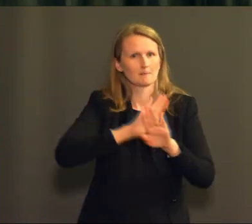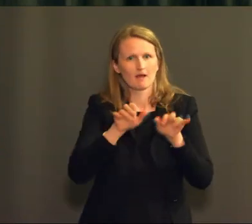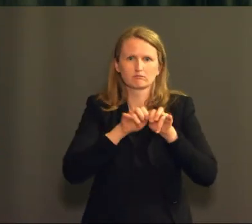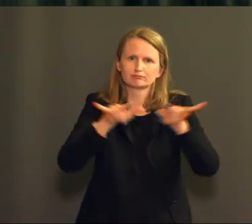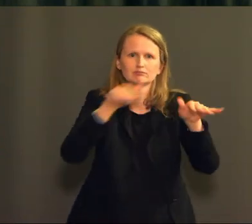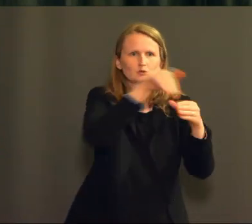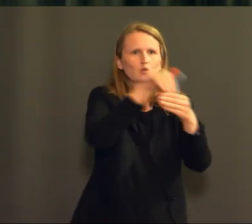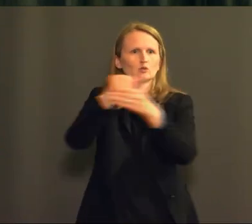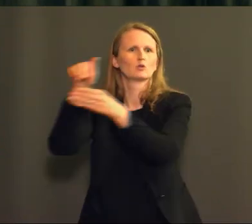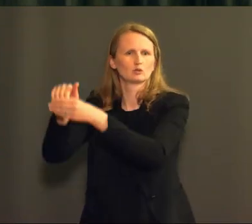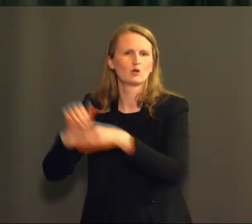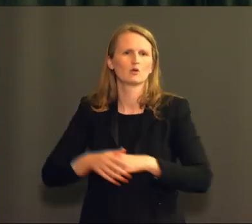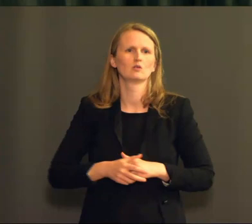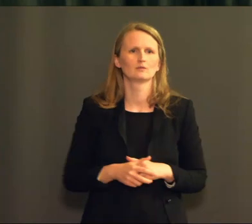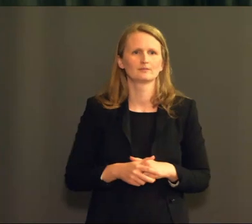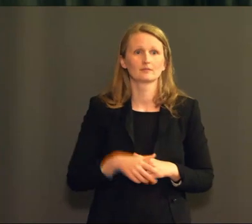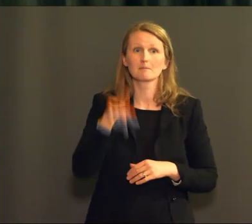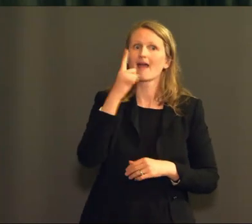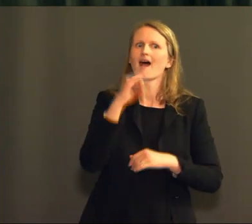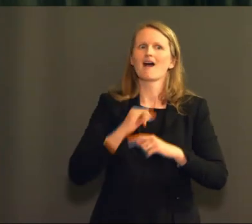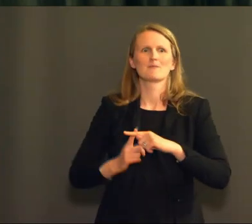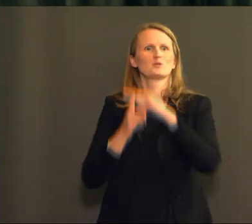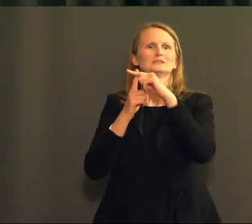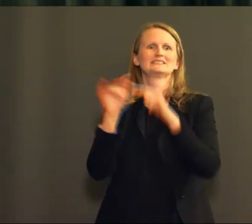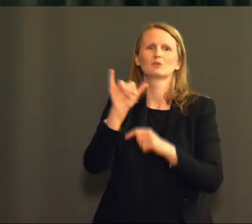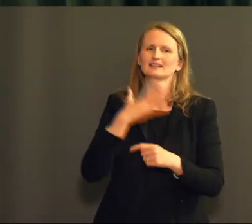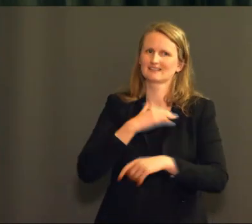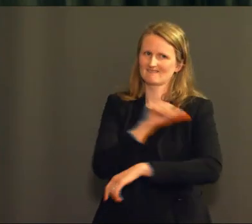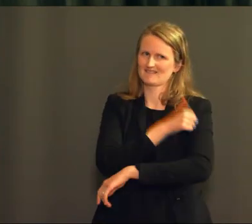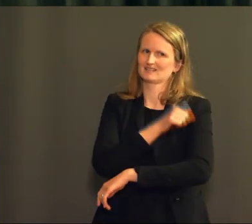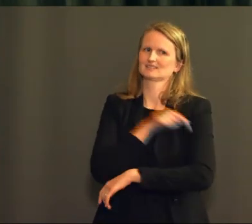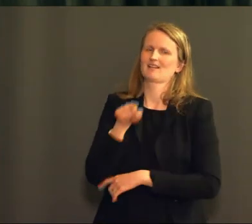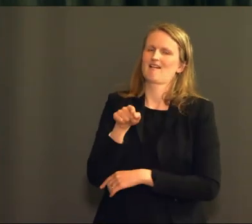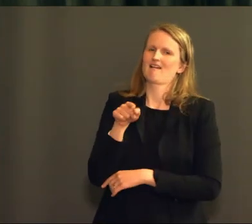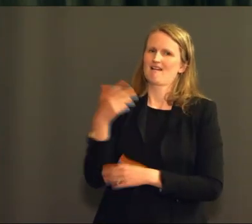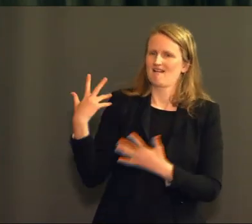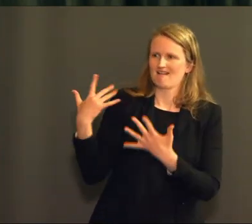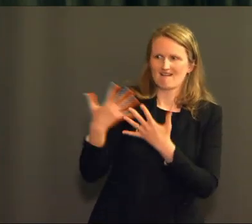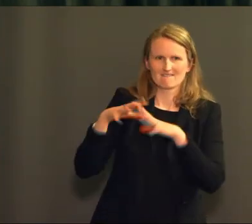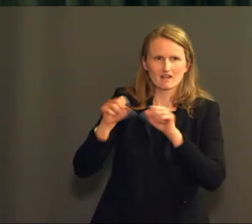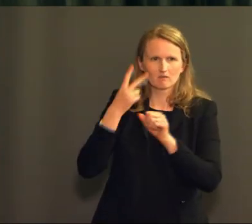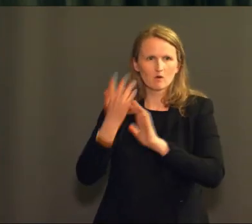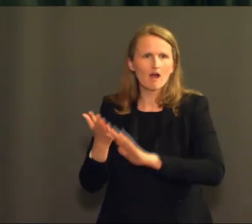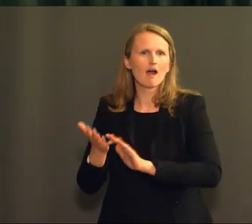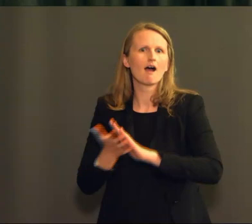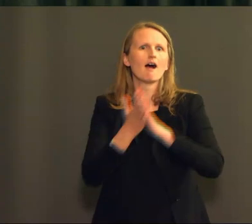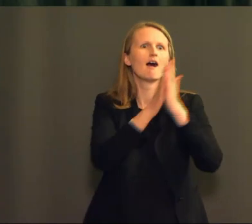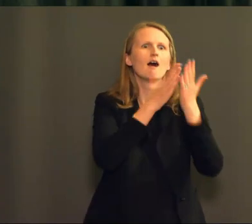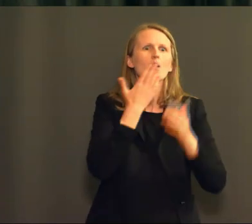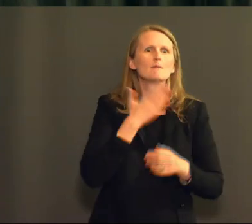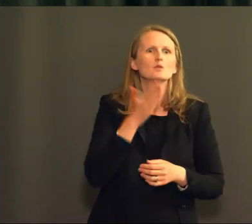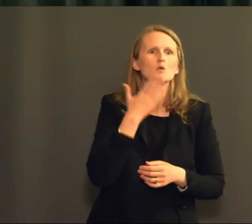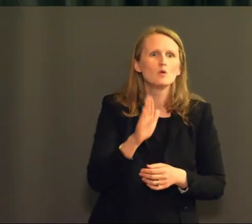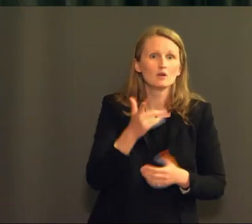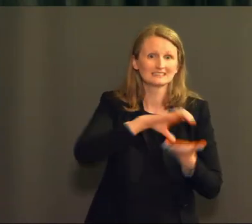pour lesquels toujours ce télétravail est impossible ou la proximité physique est plus étroite, l'incidence d'une transmission